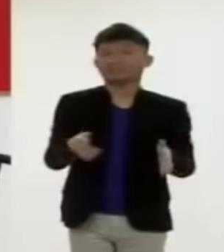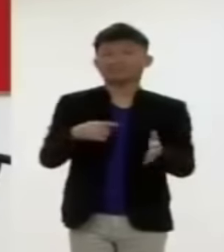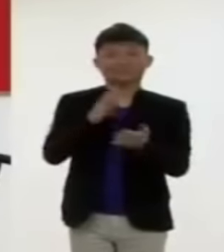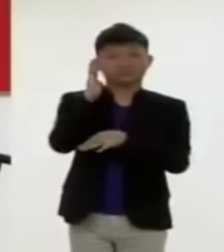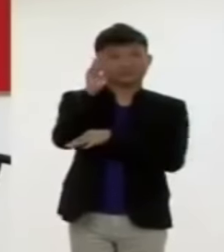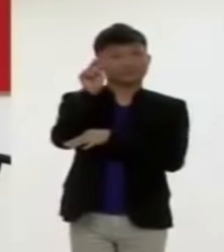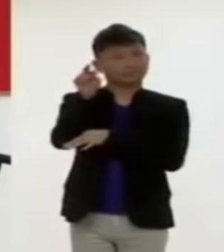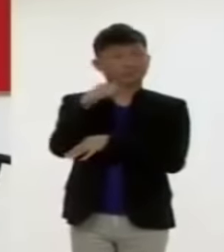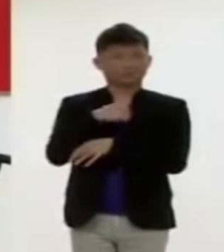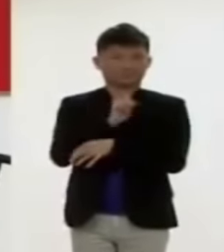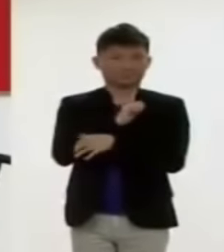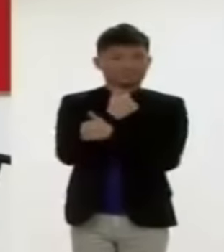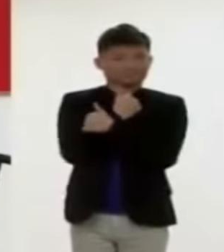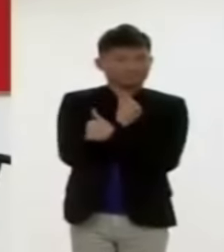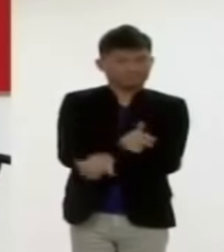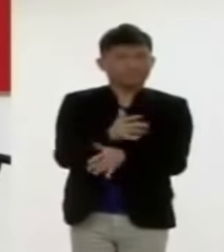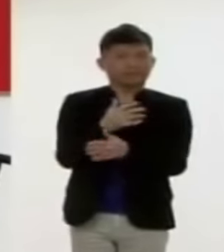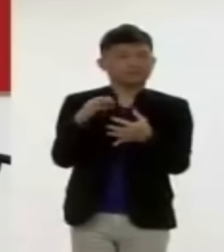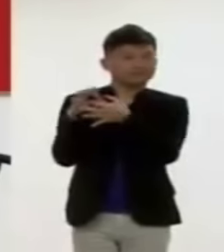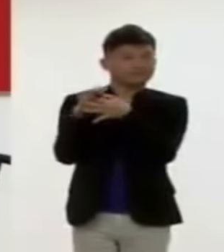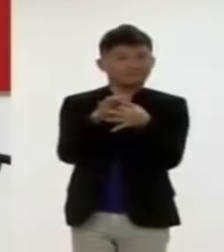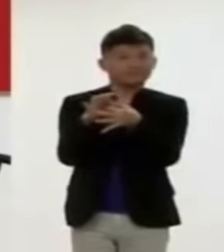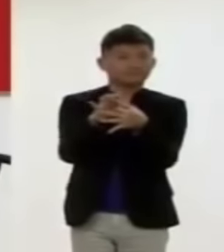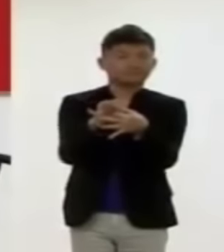跟我的生活有关，